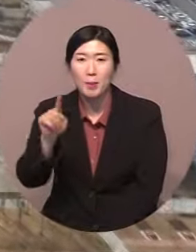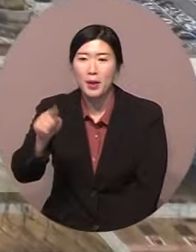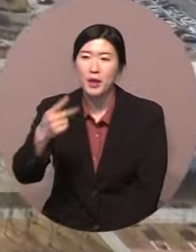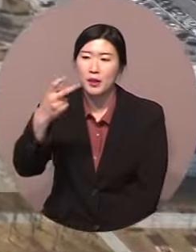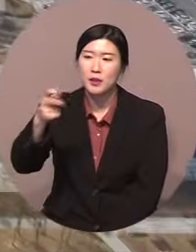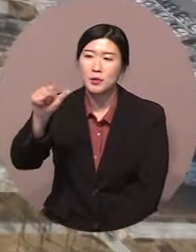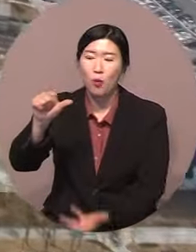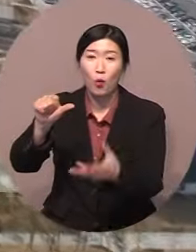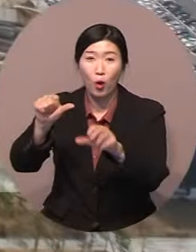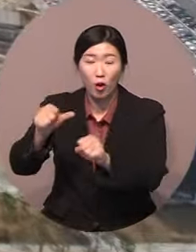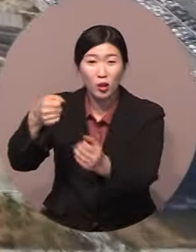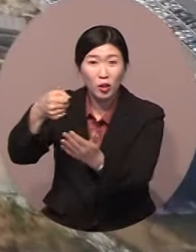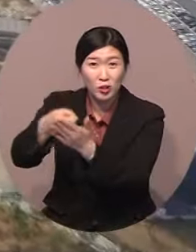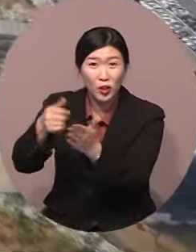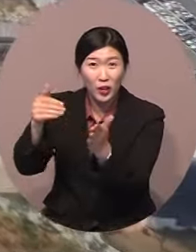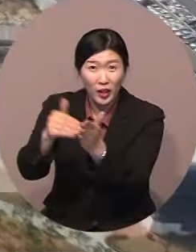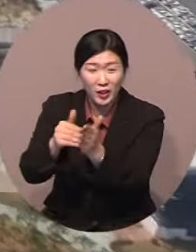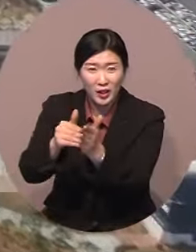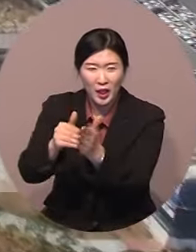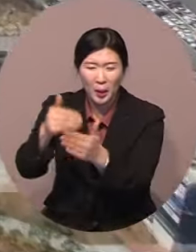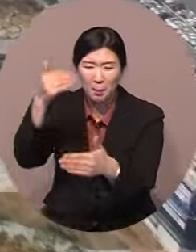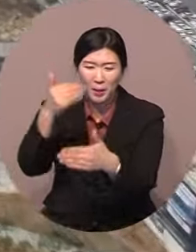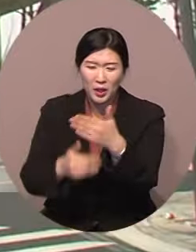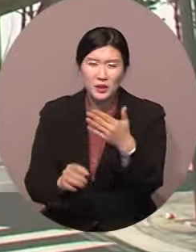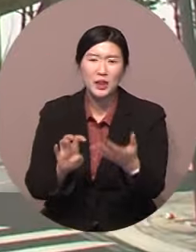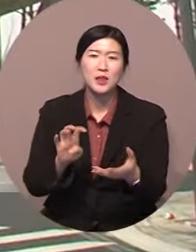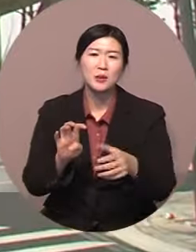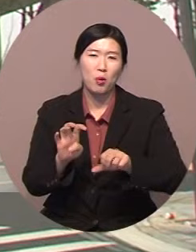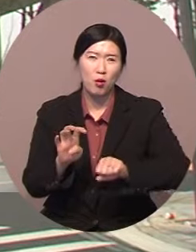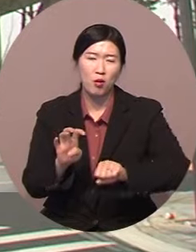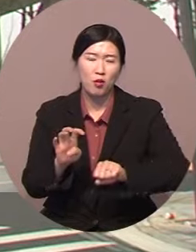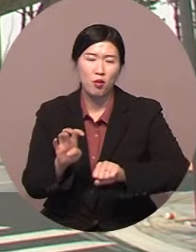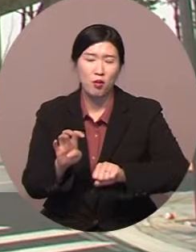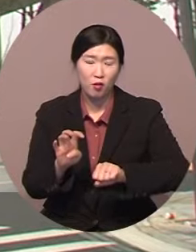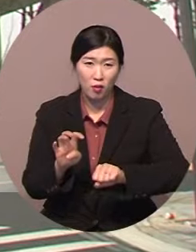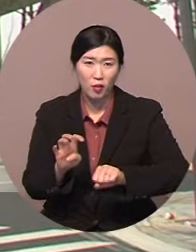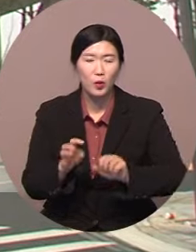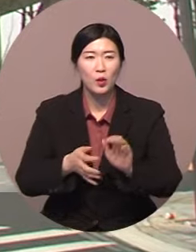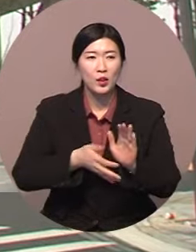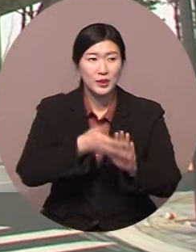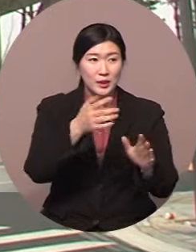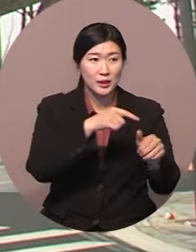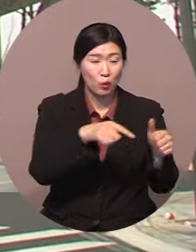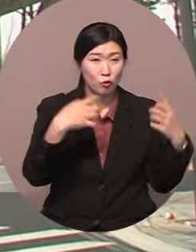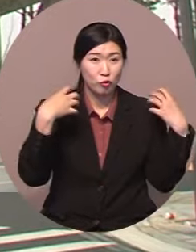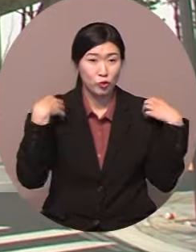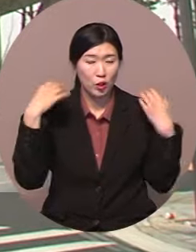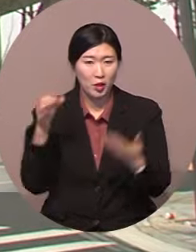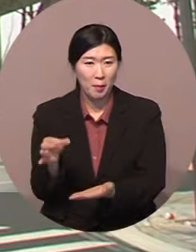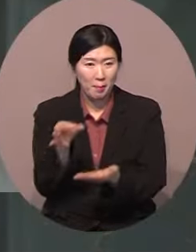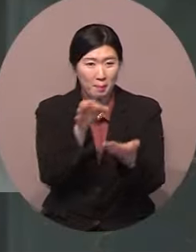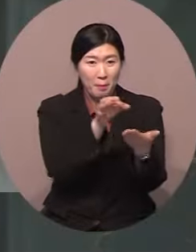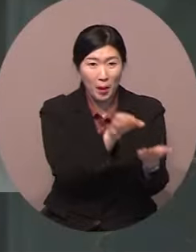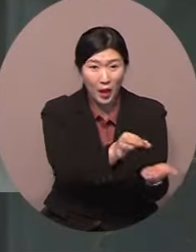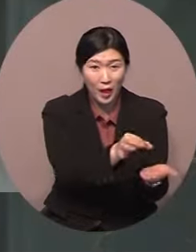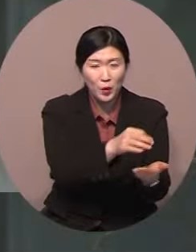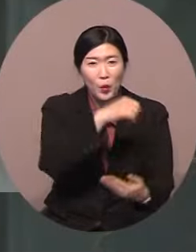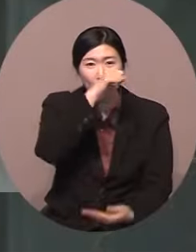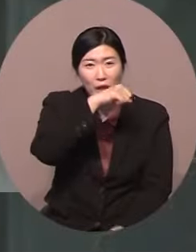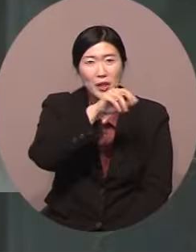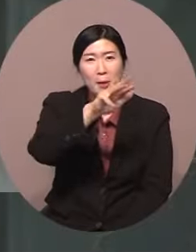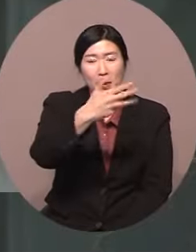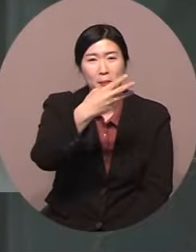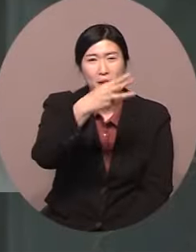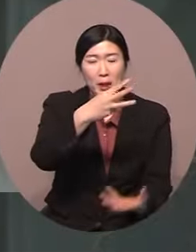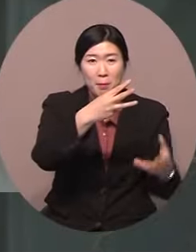원을 편성했지만 40억 원이 줄어듭니다. 시가 교육청에 넘겨주는 법정 전출금도